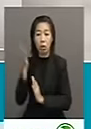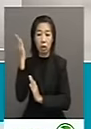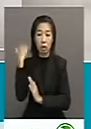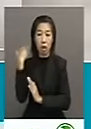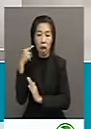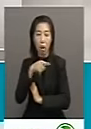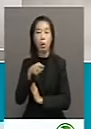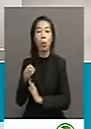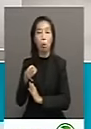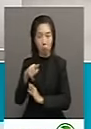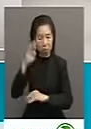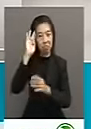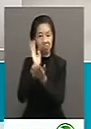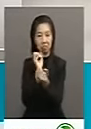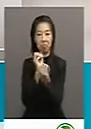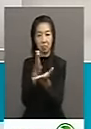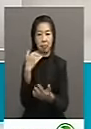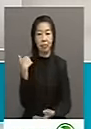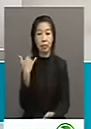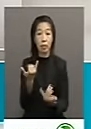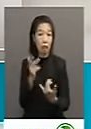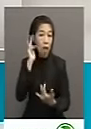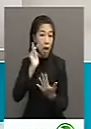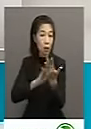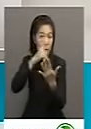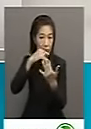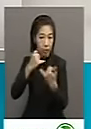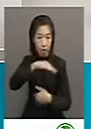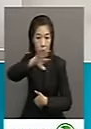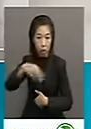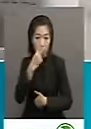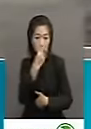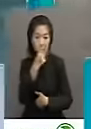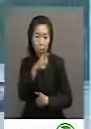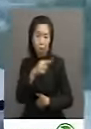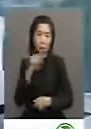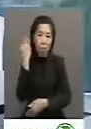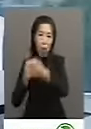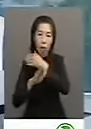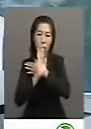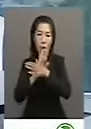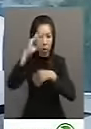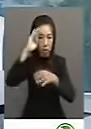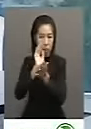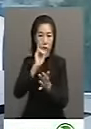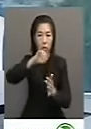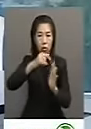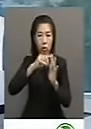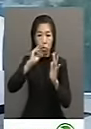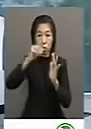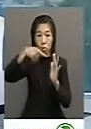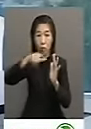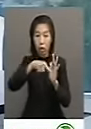สีกากีไม่น้อยค่ะที่กัดข่าววันนี้นะคะชวนคุณผู้ชมไปเปิดเส้นทางของเขาคนนี้พลตำรวจเอกจุมพลมั่นหมายนะคะเ